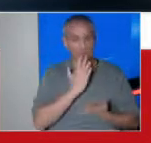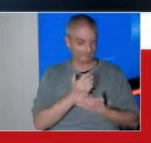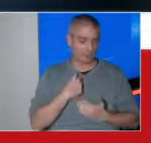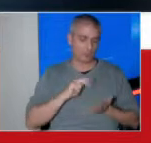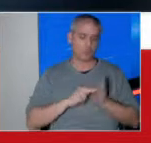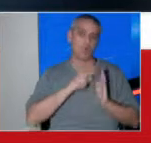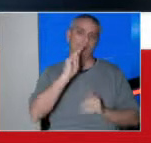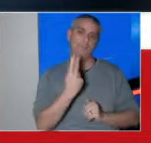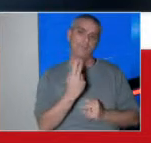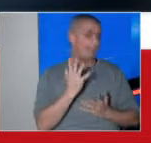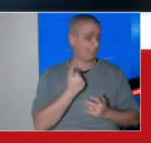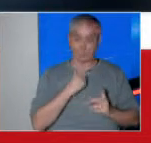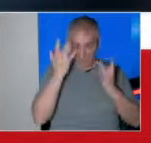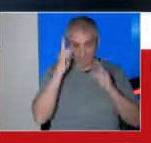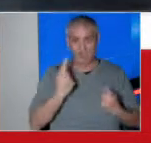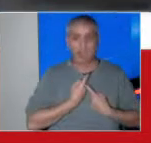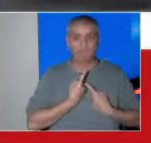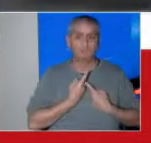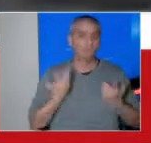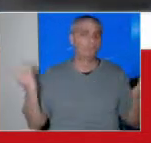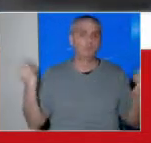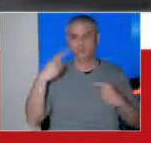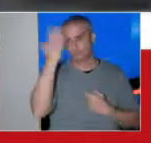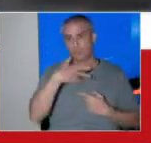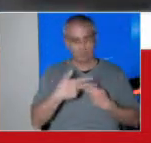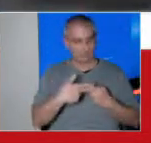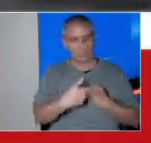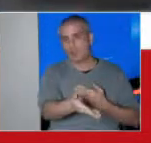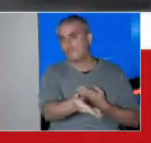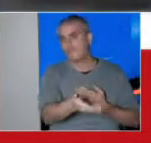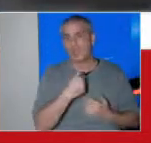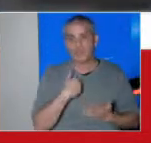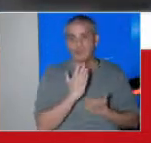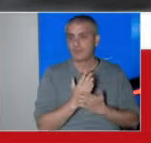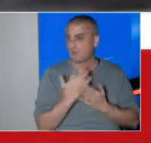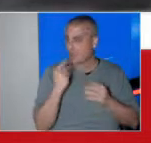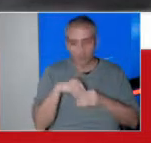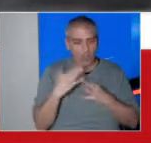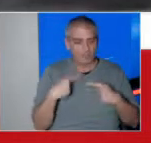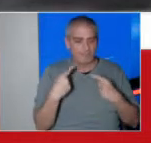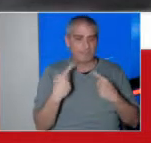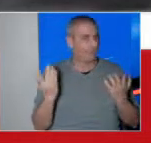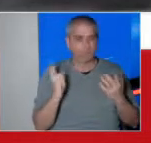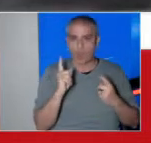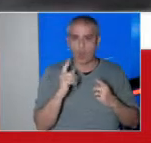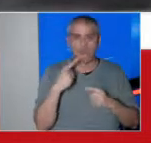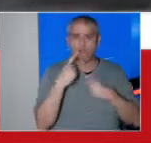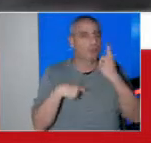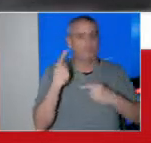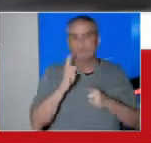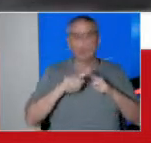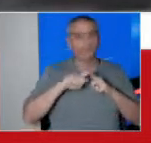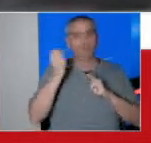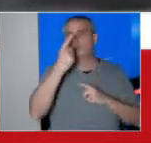פלן בי. כי אם אנחנו לא נדאג לעצמנו, אז היום השחור הזה הוא מעבר לפינה. אנחנו ברמה של ימים מהאירוע הזה, לא ברמה של שנים,